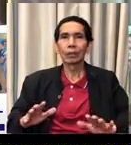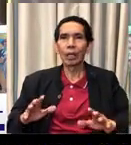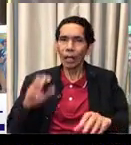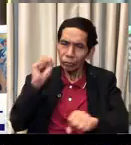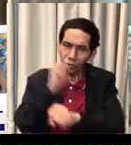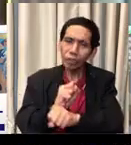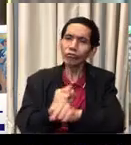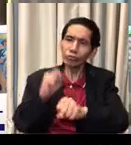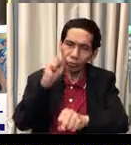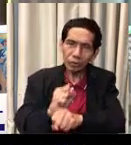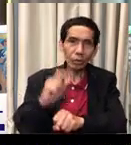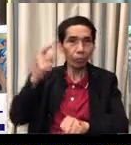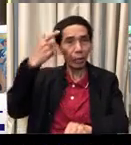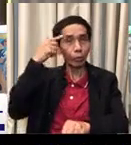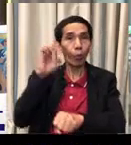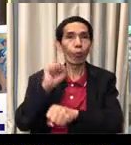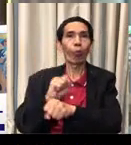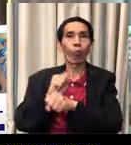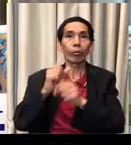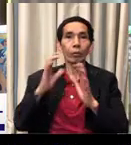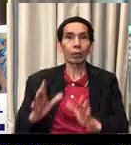Tatrabaho kayo sa gobyerno.